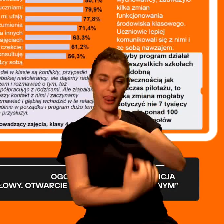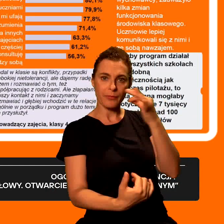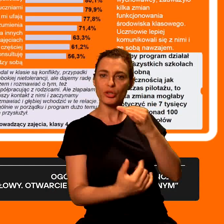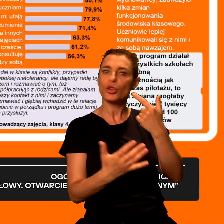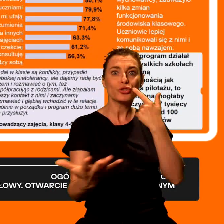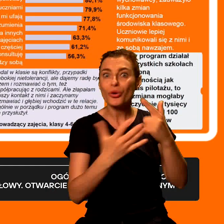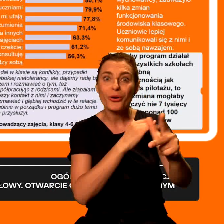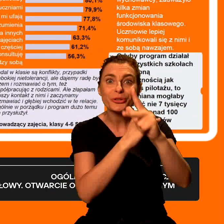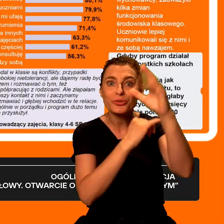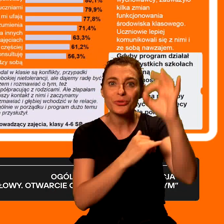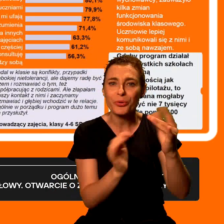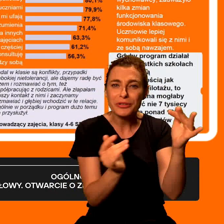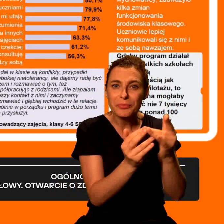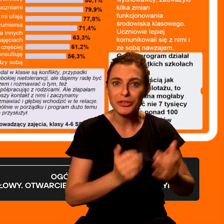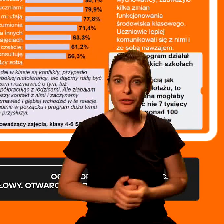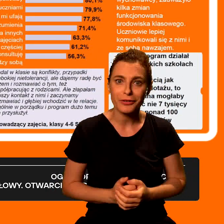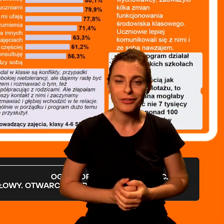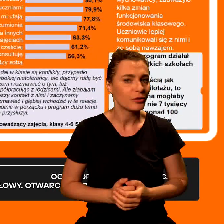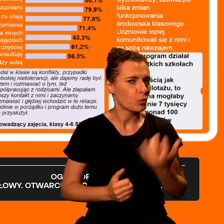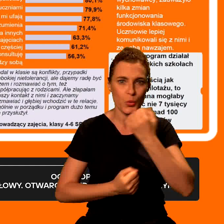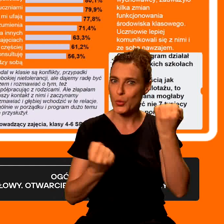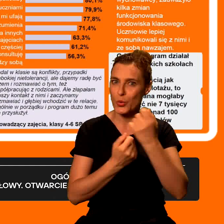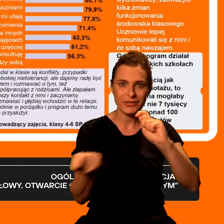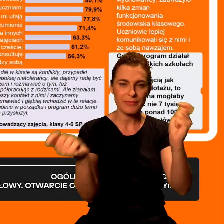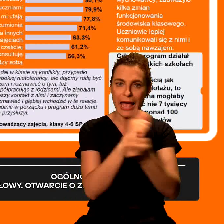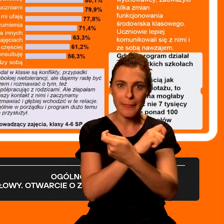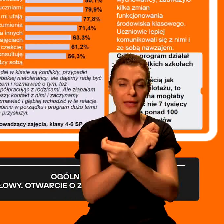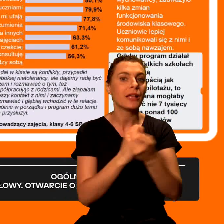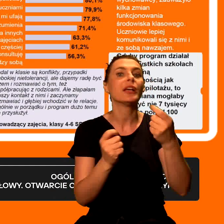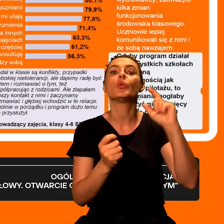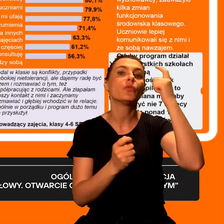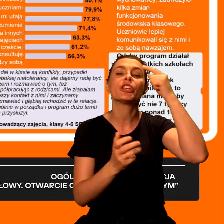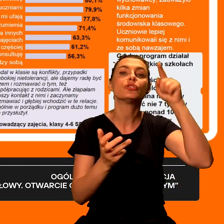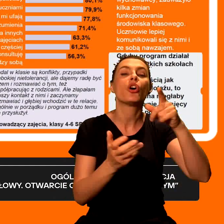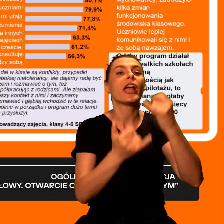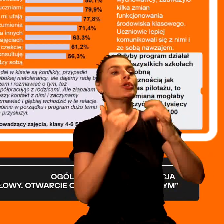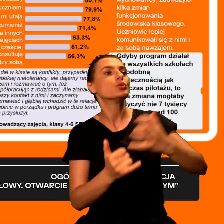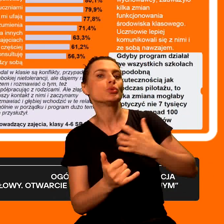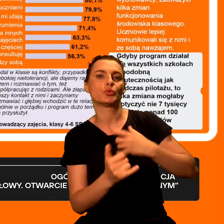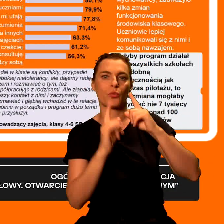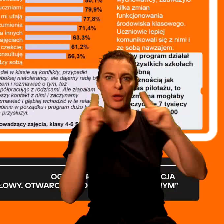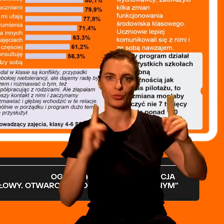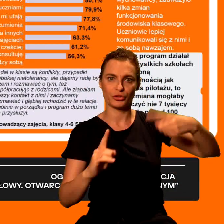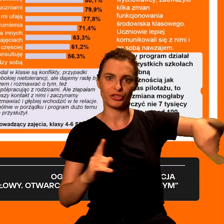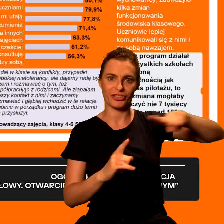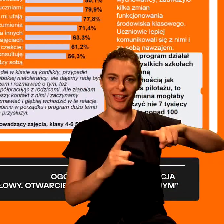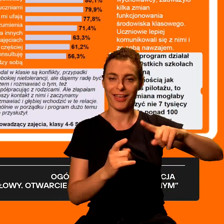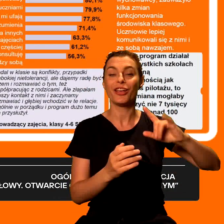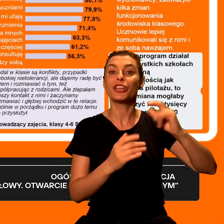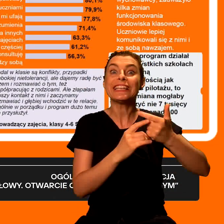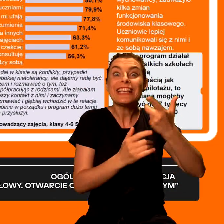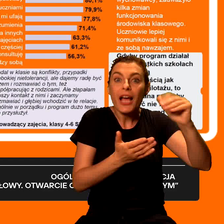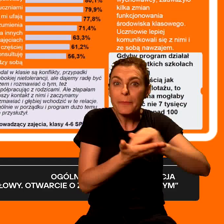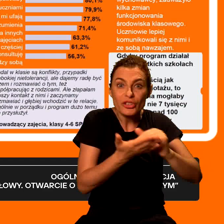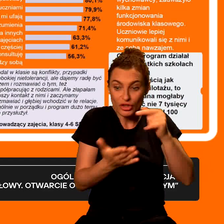okolicy 80%. To są ogromne zmiany, jeżeli chodzi o to, jak czują się ci nauczyciele, i to po kilku